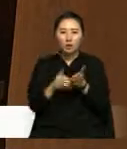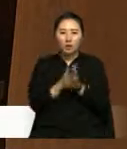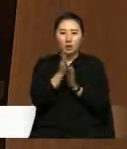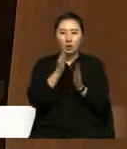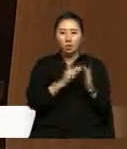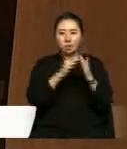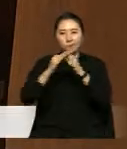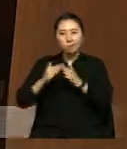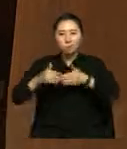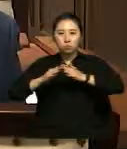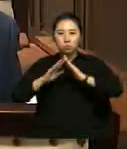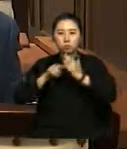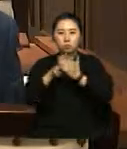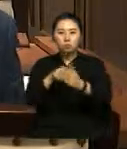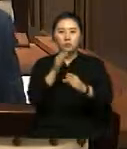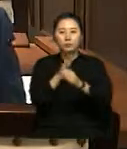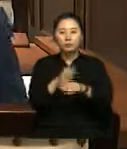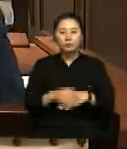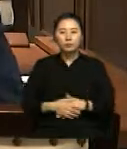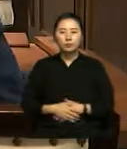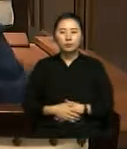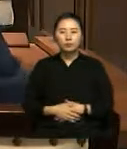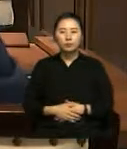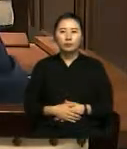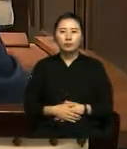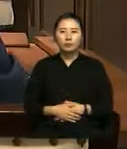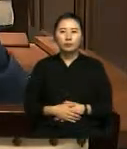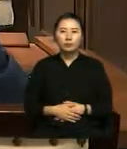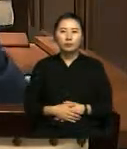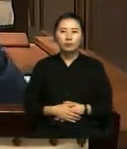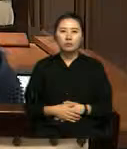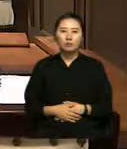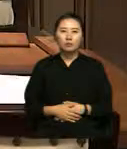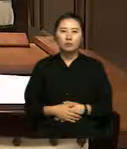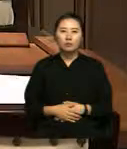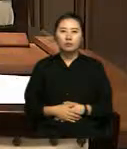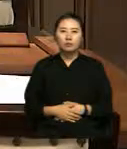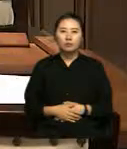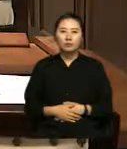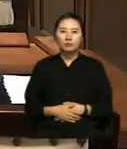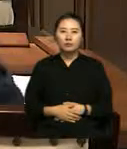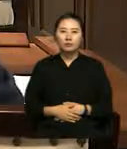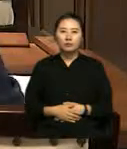건립을 추진하고 있습니다. 딜라이브 서울경제케이블TV 이상보입니다.